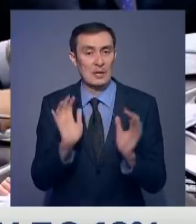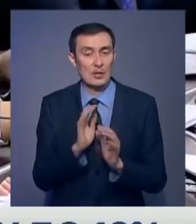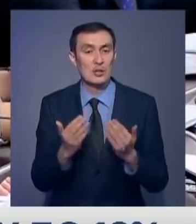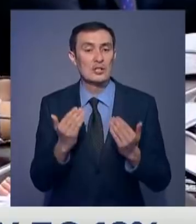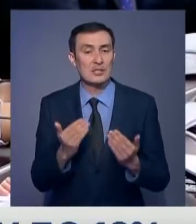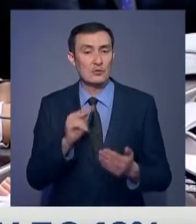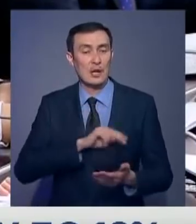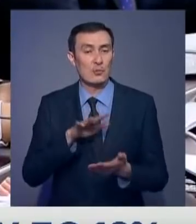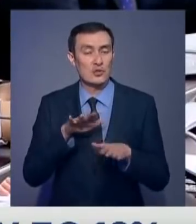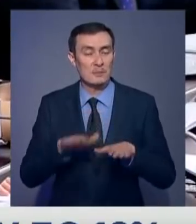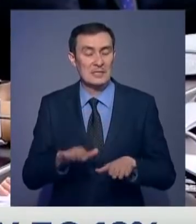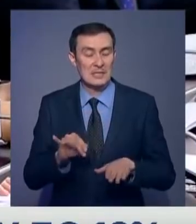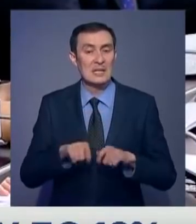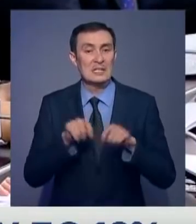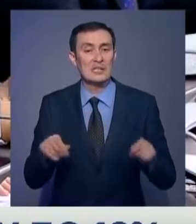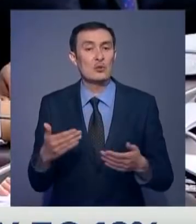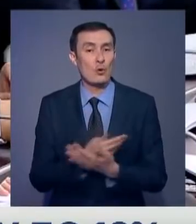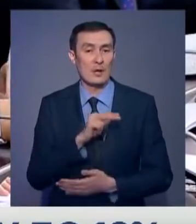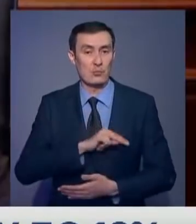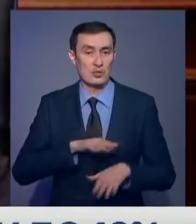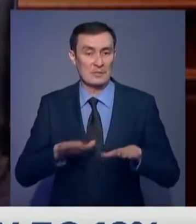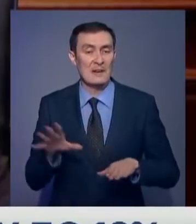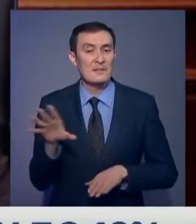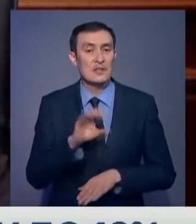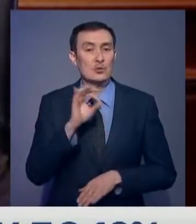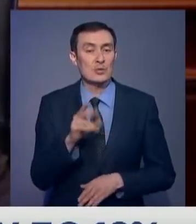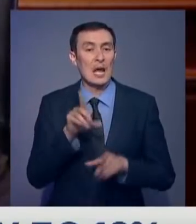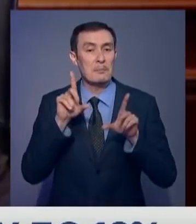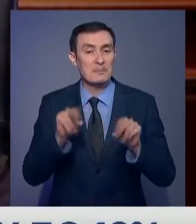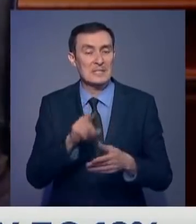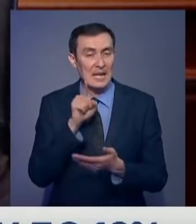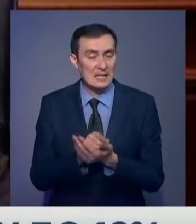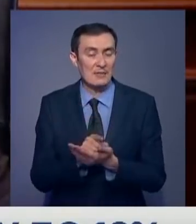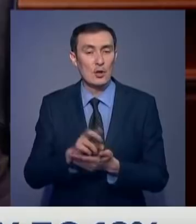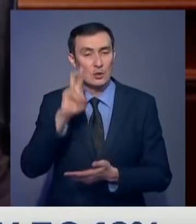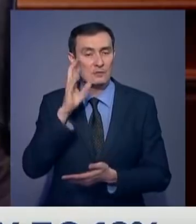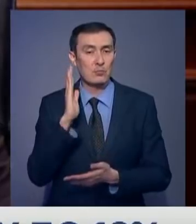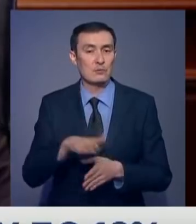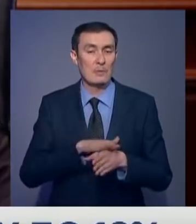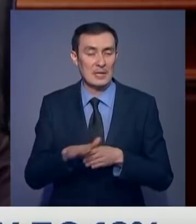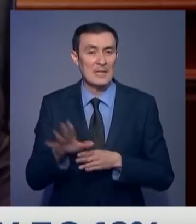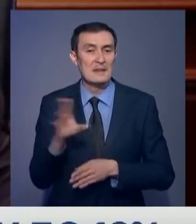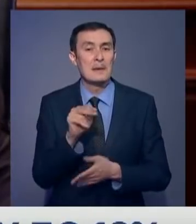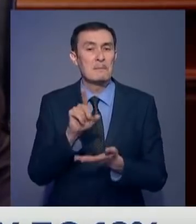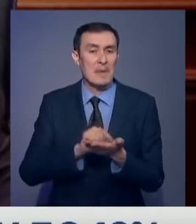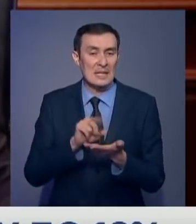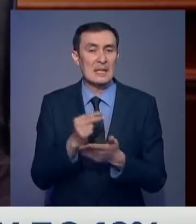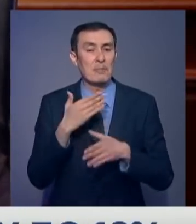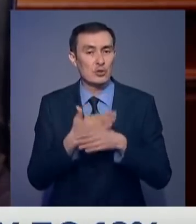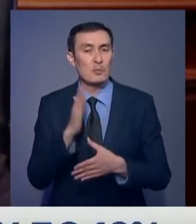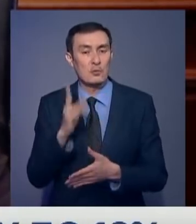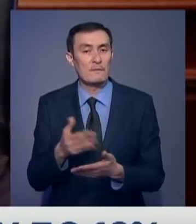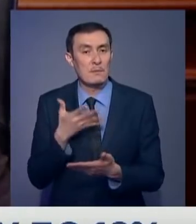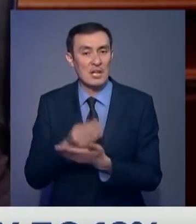действующих мест и созданию новых. Подчеркиваю, все социальные обязательства государства будут выполнены. Все пенсии и пособия будут